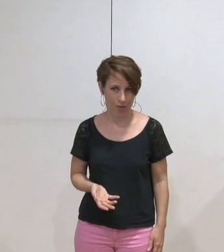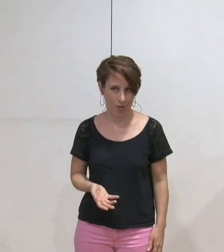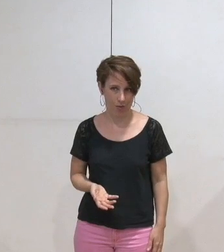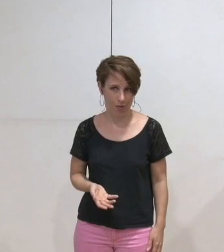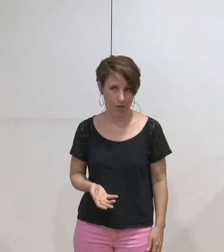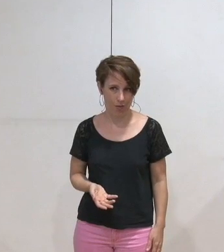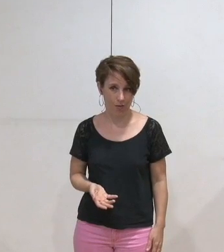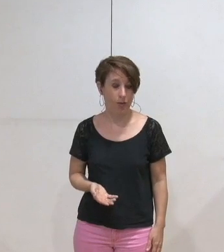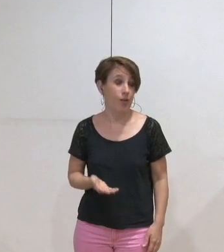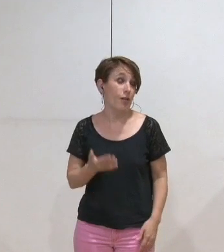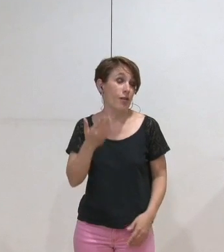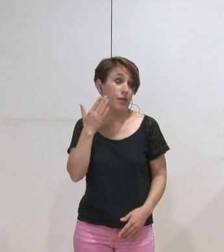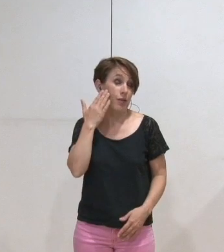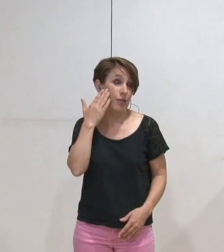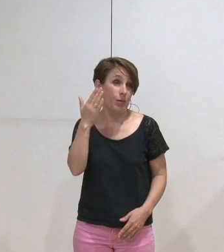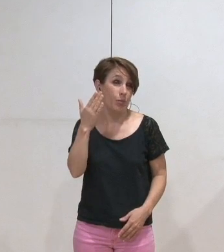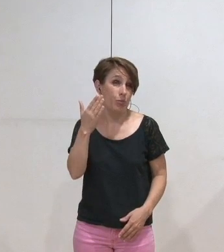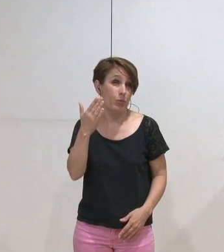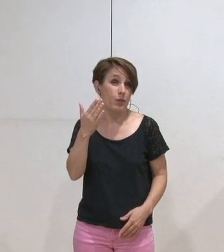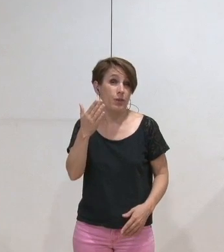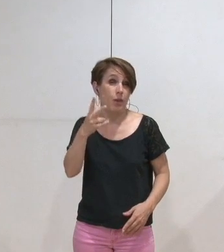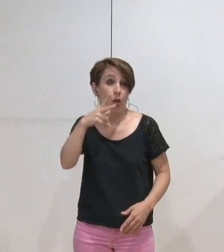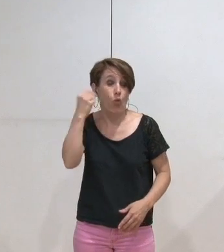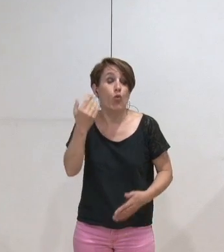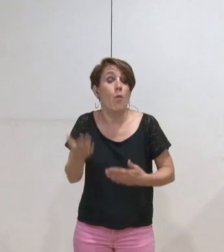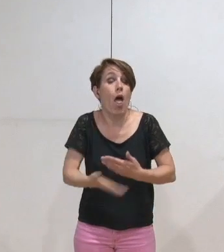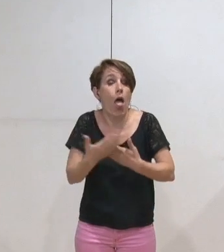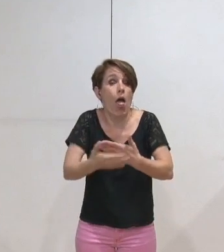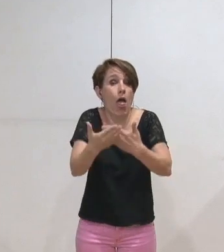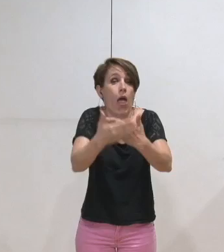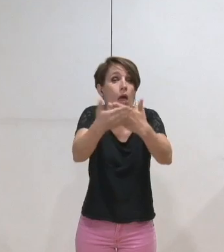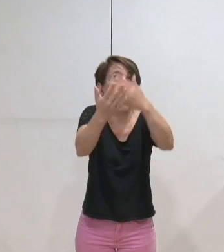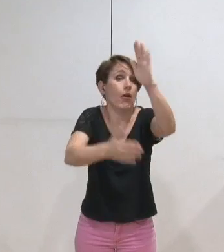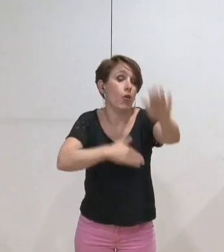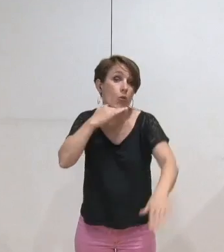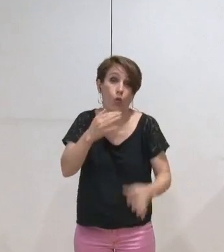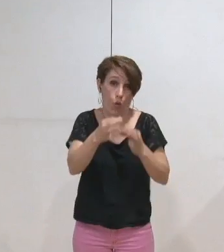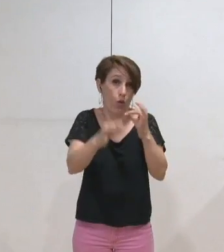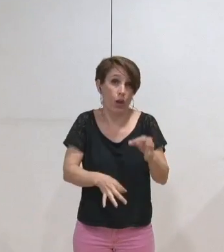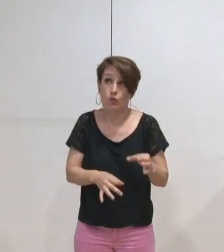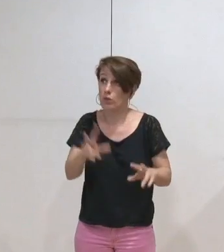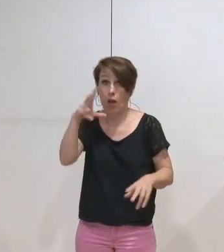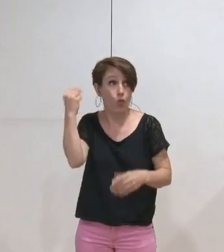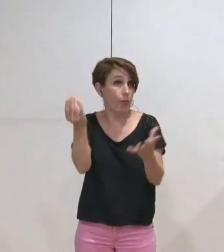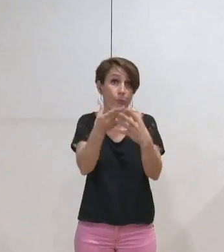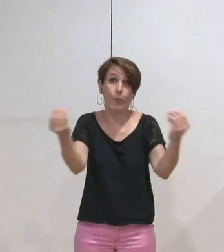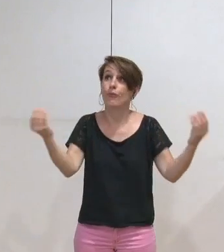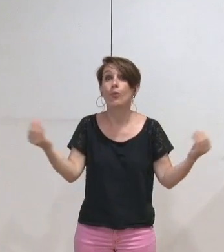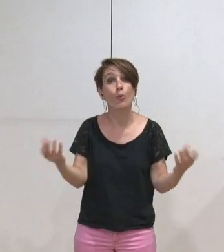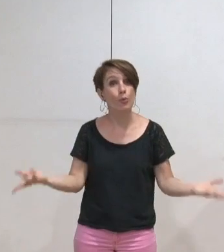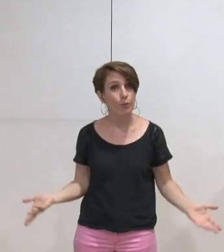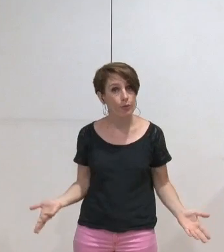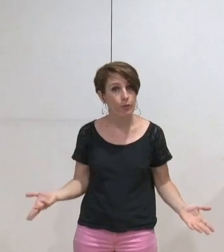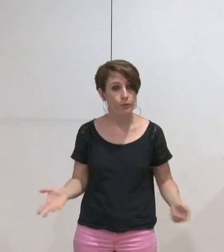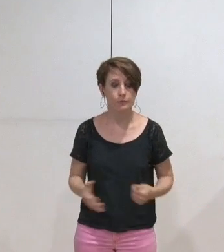inhumain comme l'humanitarisme londodé ainsi prétendre comme vous le faites